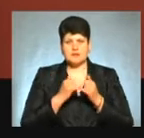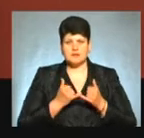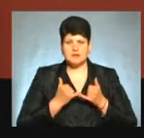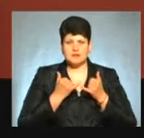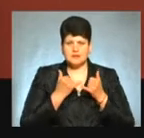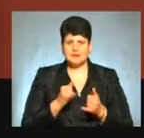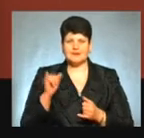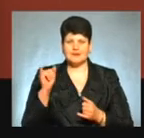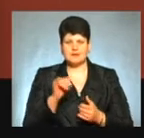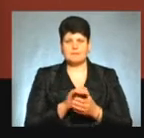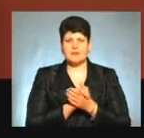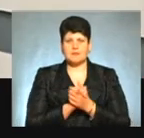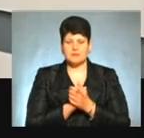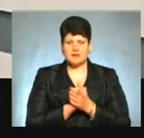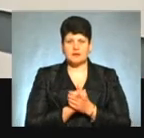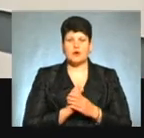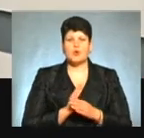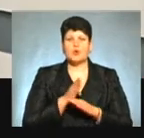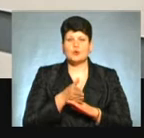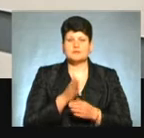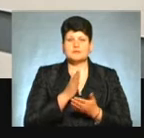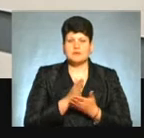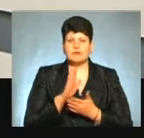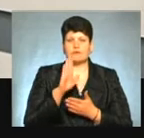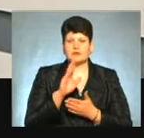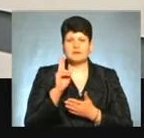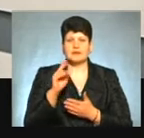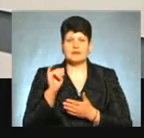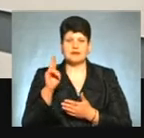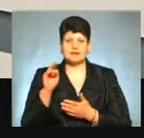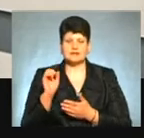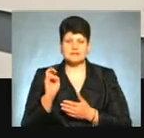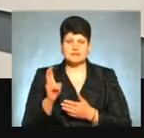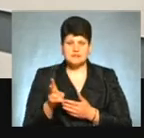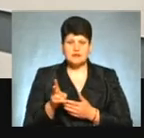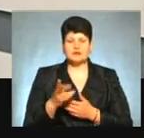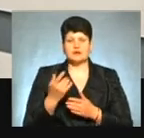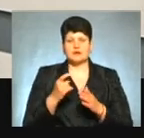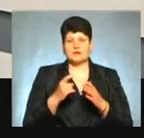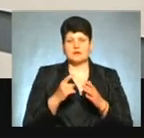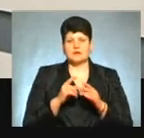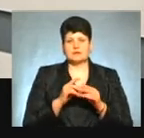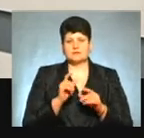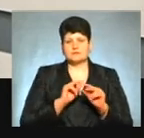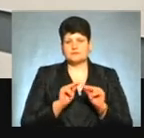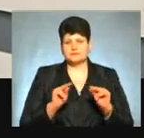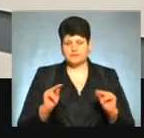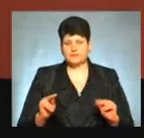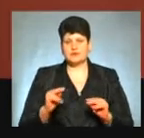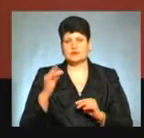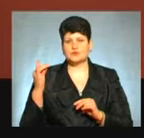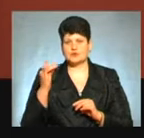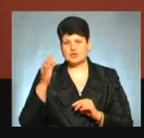Сьогодні гостем нашої студії є Володимир Кіцак, доцент кафедри історії України, археології та спеціальних галузей історичних